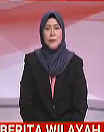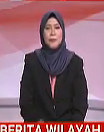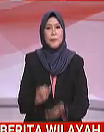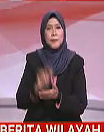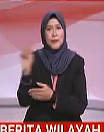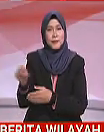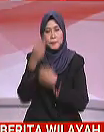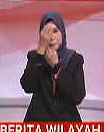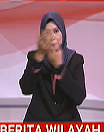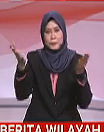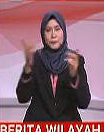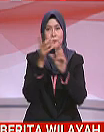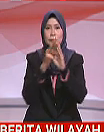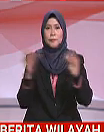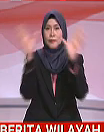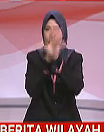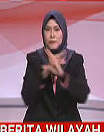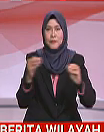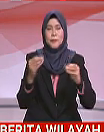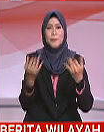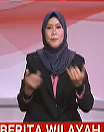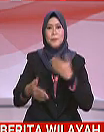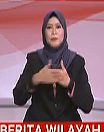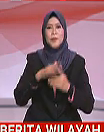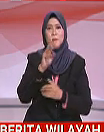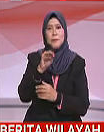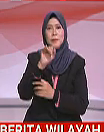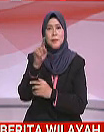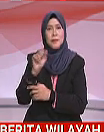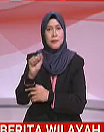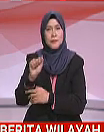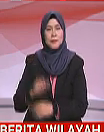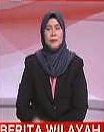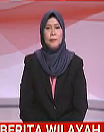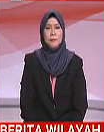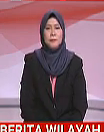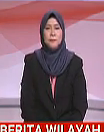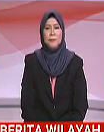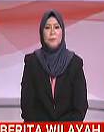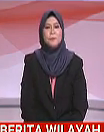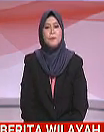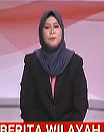Sekian berita wilayah dari Sarawak. Kita kembali bersama Mirza di Angkasa Puri. Silakan. Baik, terima kasih Norsila.